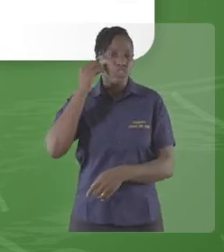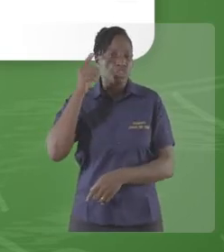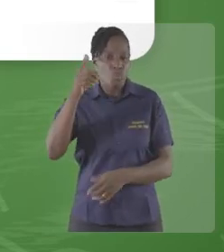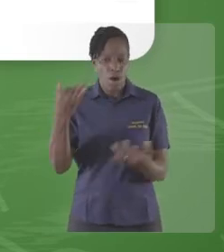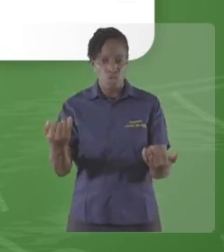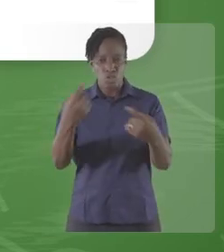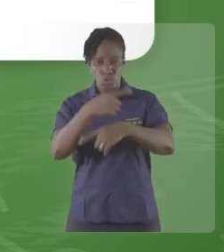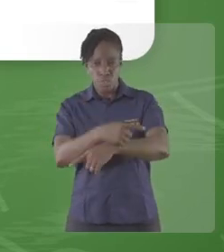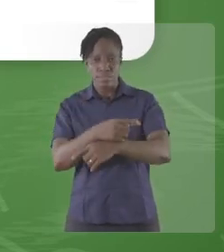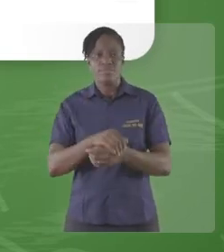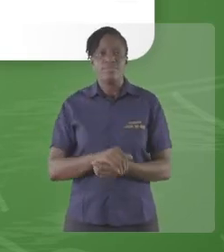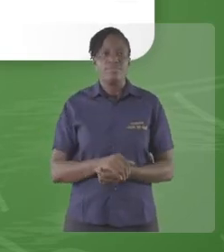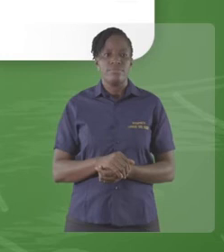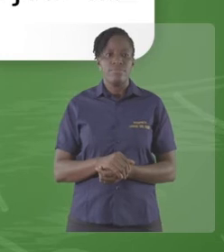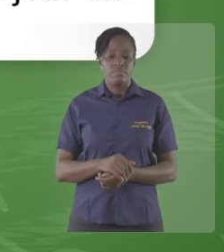aujourd'hui.